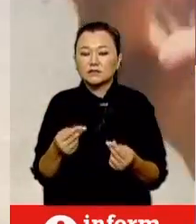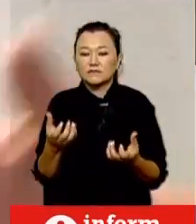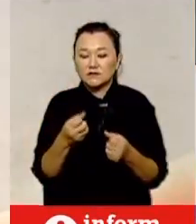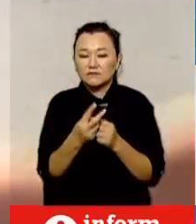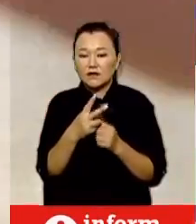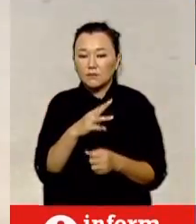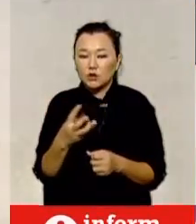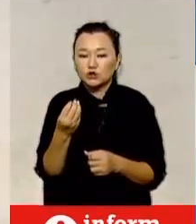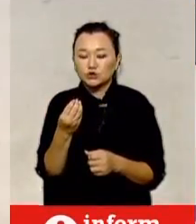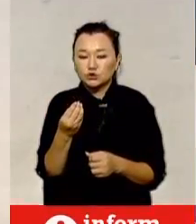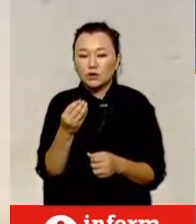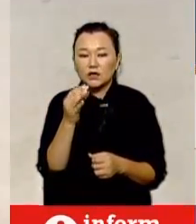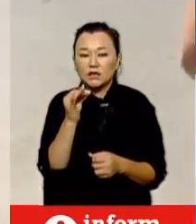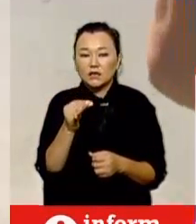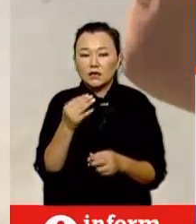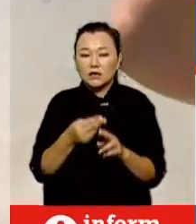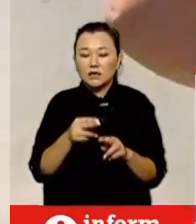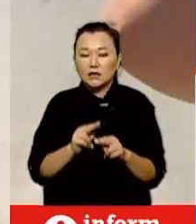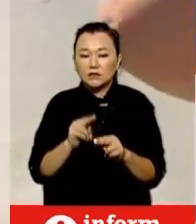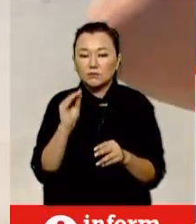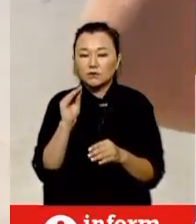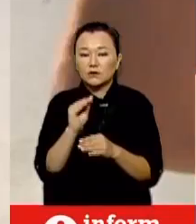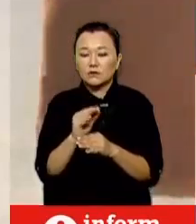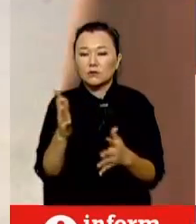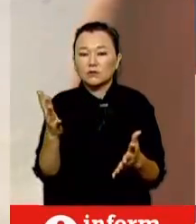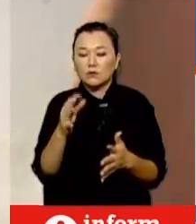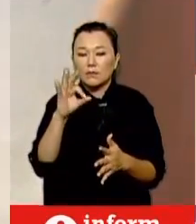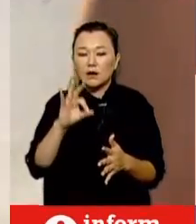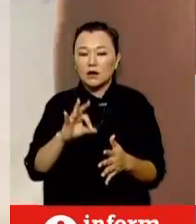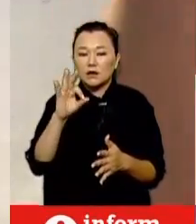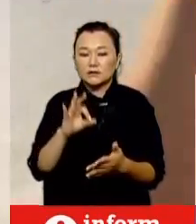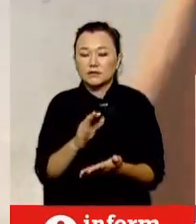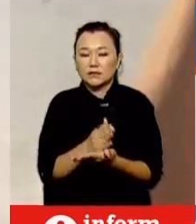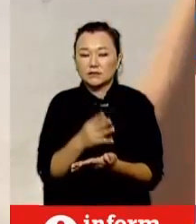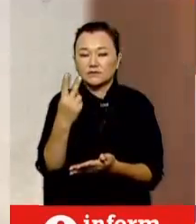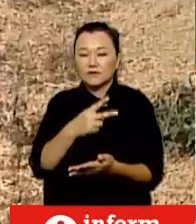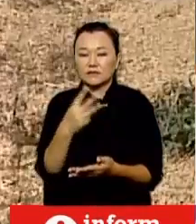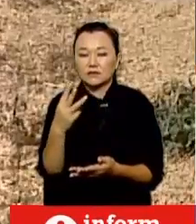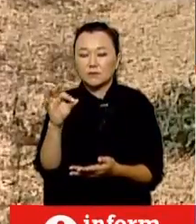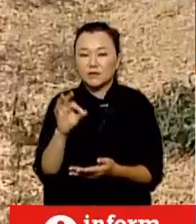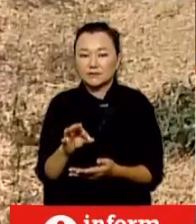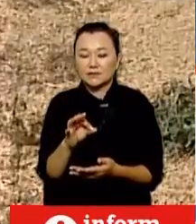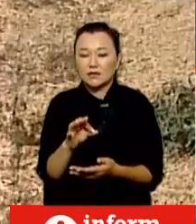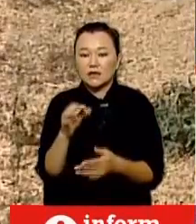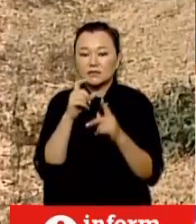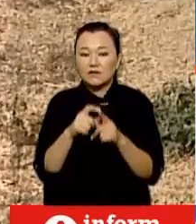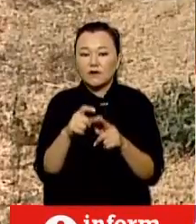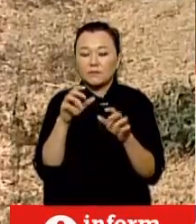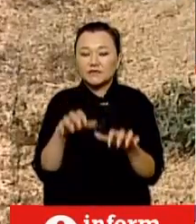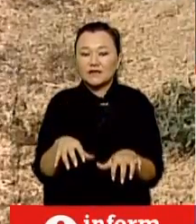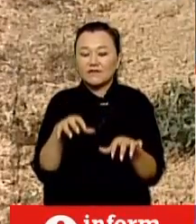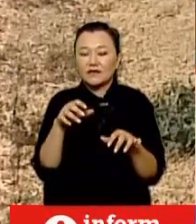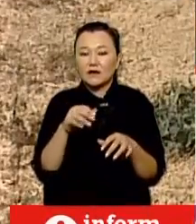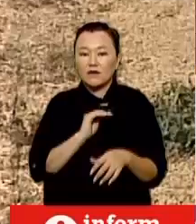12 миллионов, еще к этому какой-то процент идут, 23%. По словам представителей